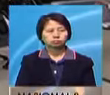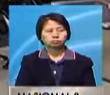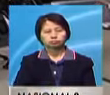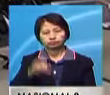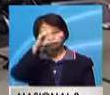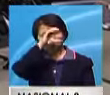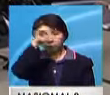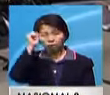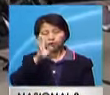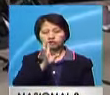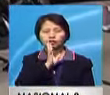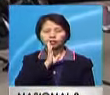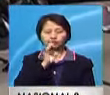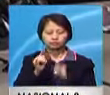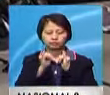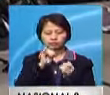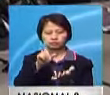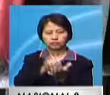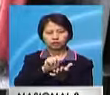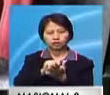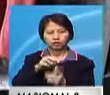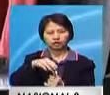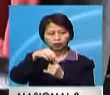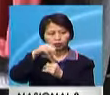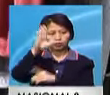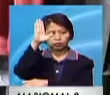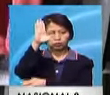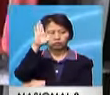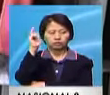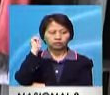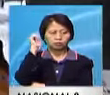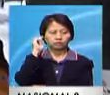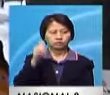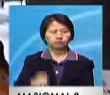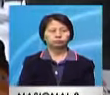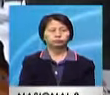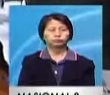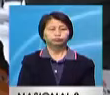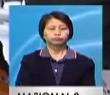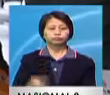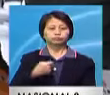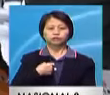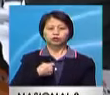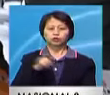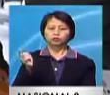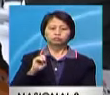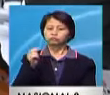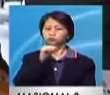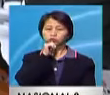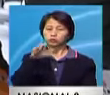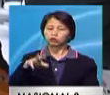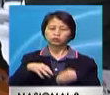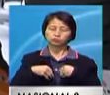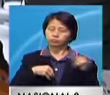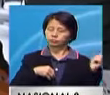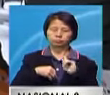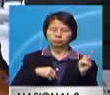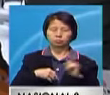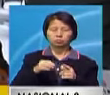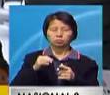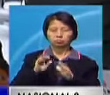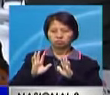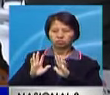Sazali menegaskan demikian dalam sidang media khas tengah hari tadi. Saya tidak menerima sekaligus